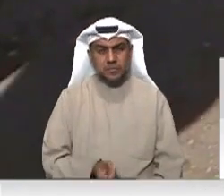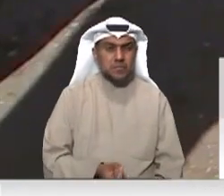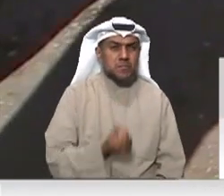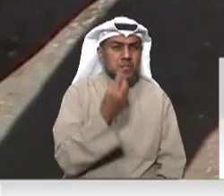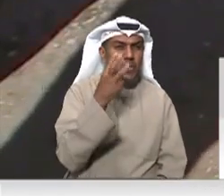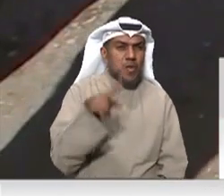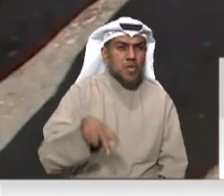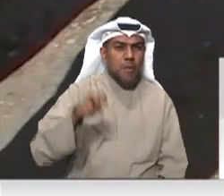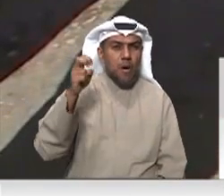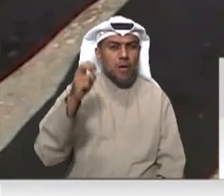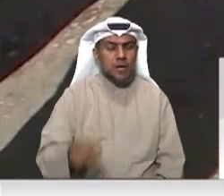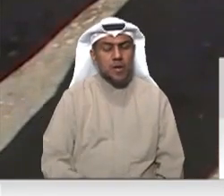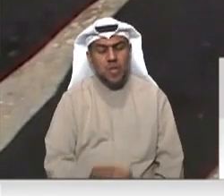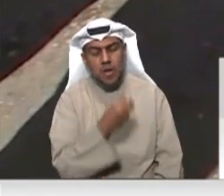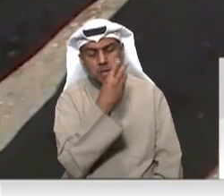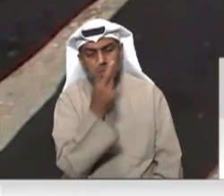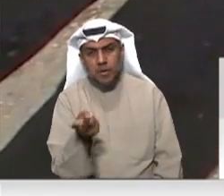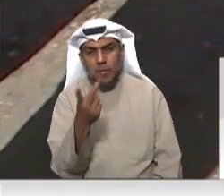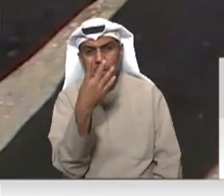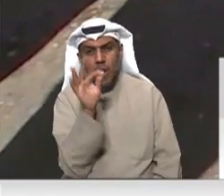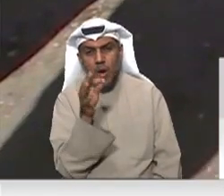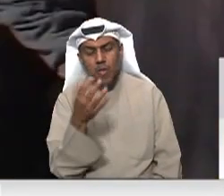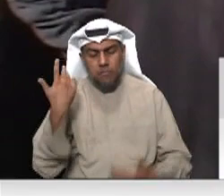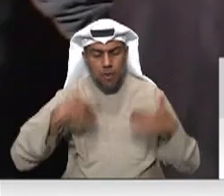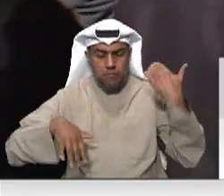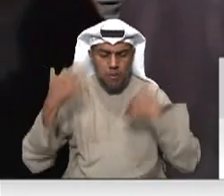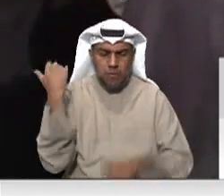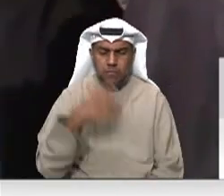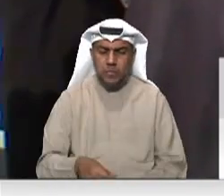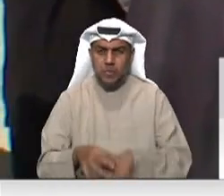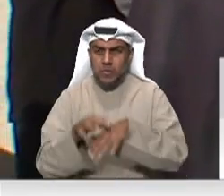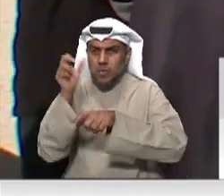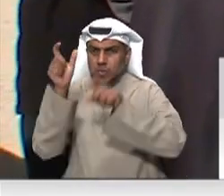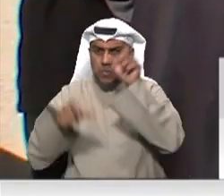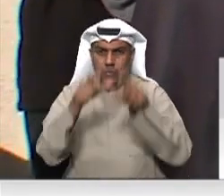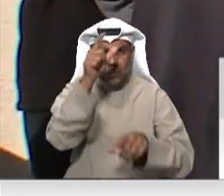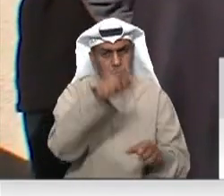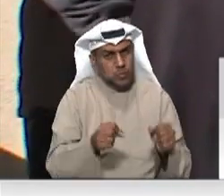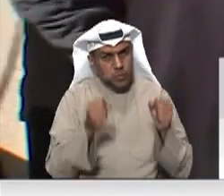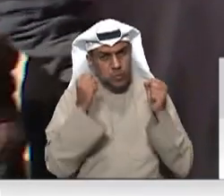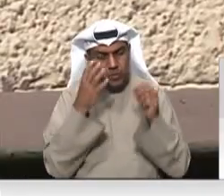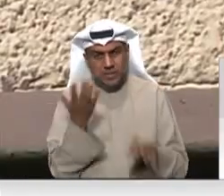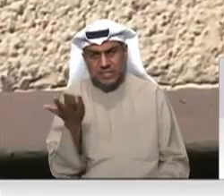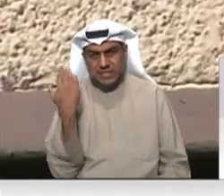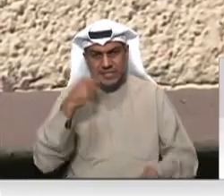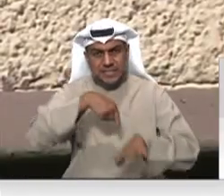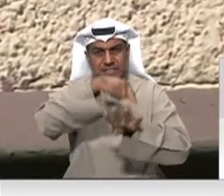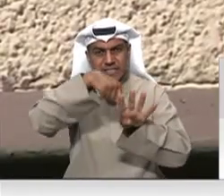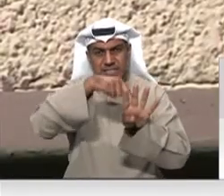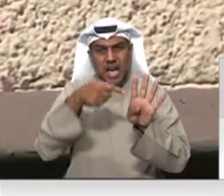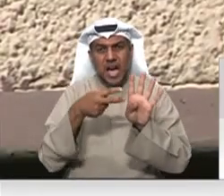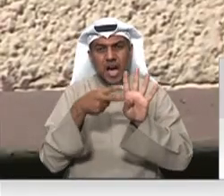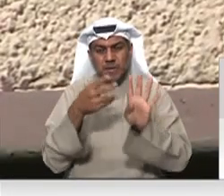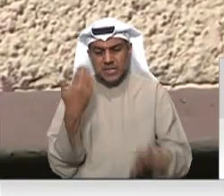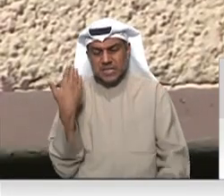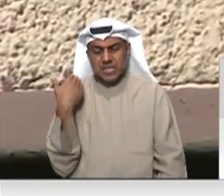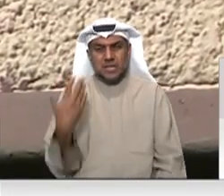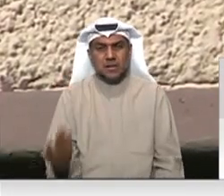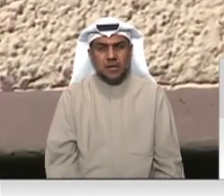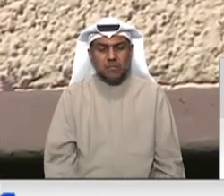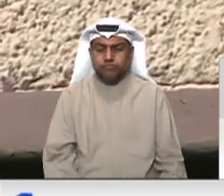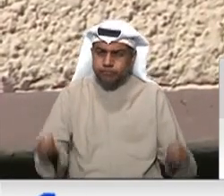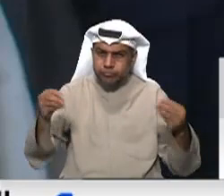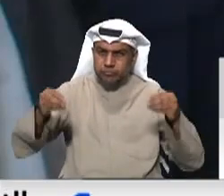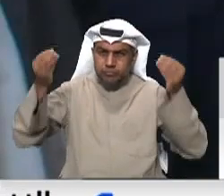شهيدا و37 جريحا خلال الساعات القليله الماضيه لترتفع حصيله العدوان